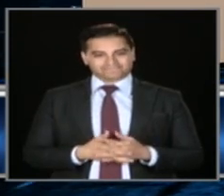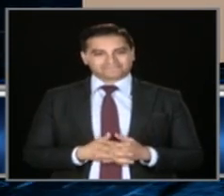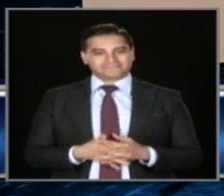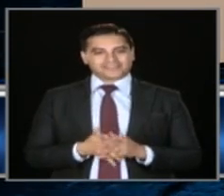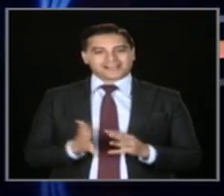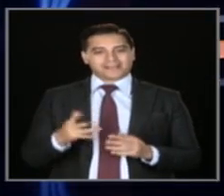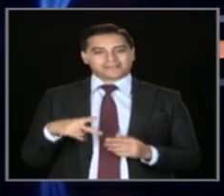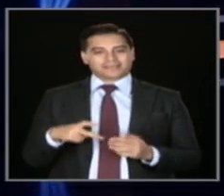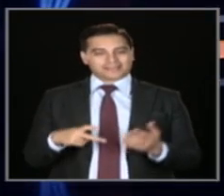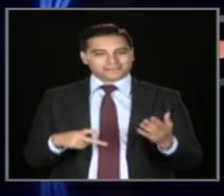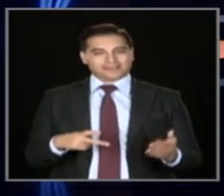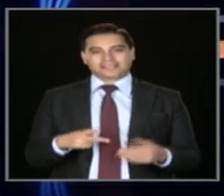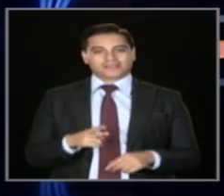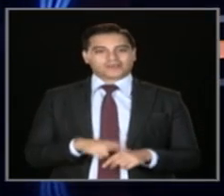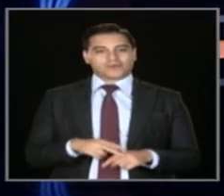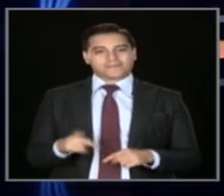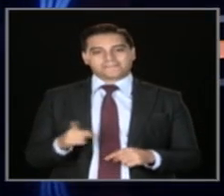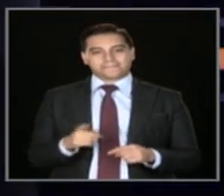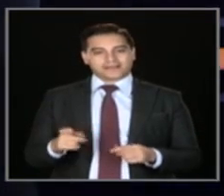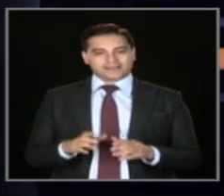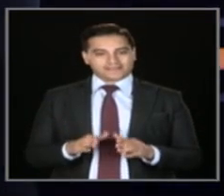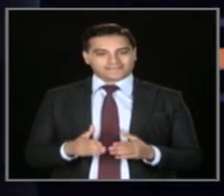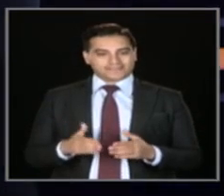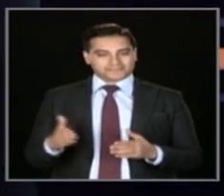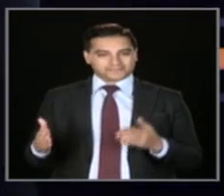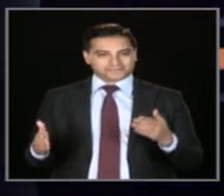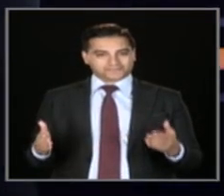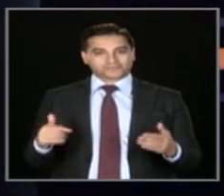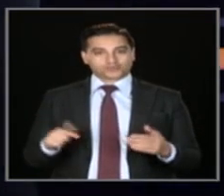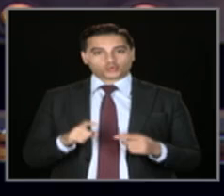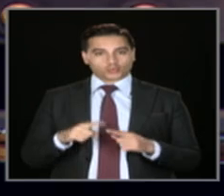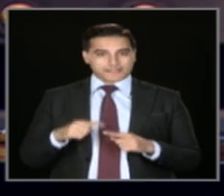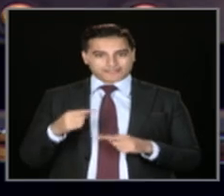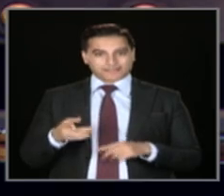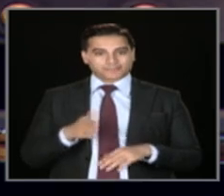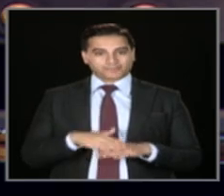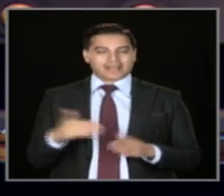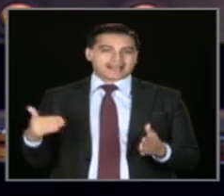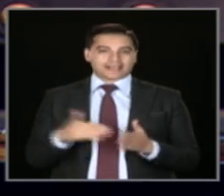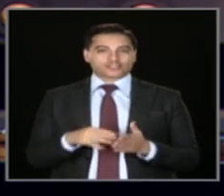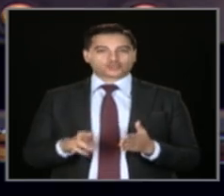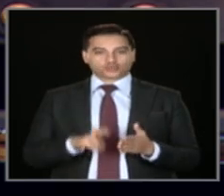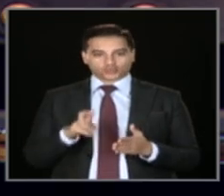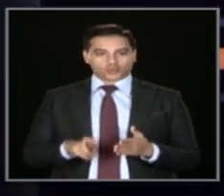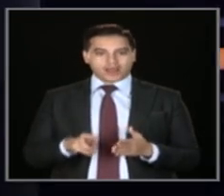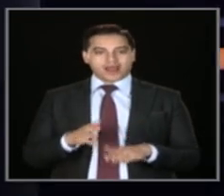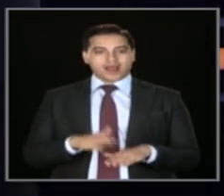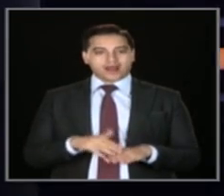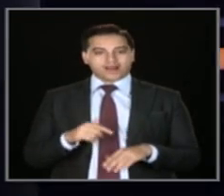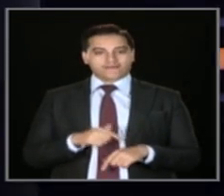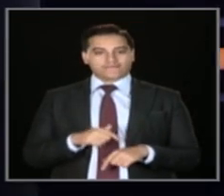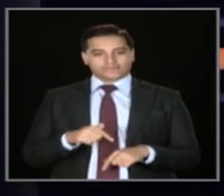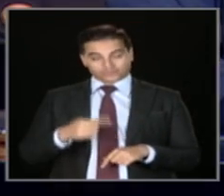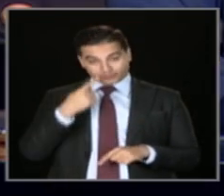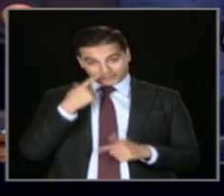80 أبو سمبل 100 دندرة. السؤال اللي جاي آخر سؤال في الفقرة،